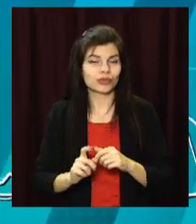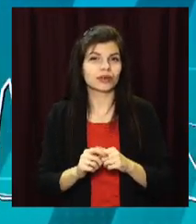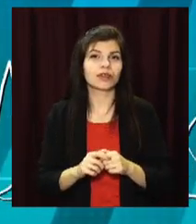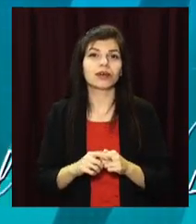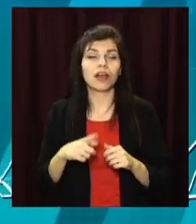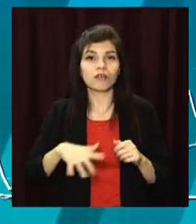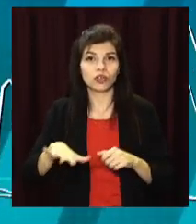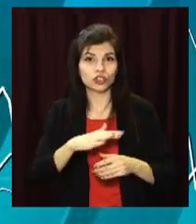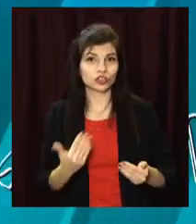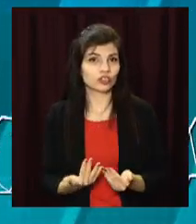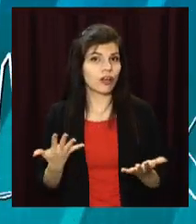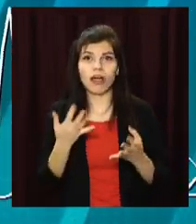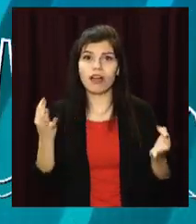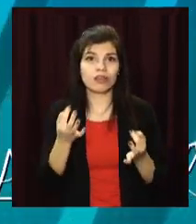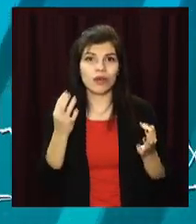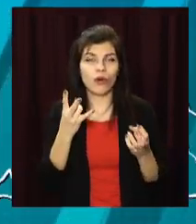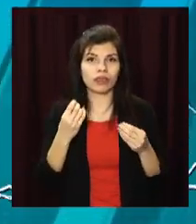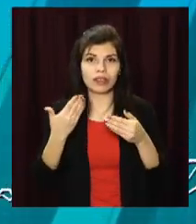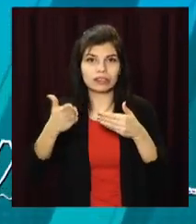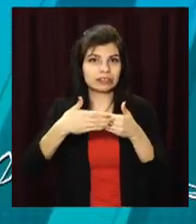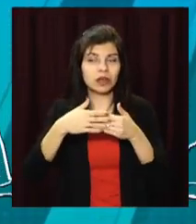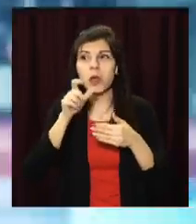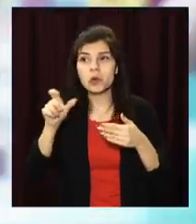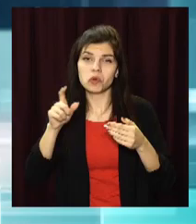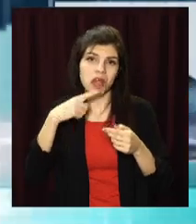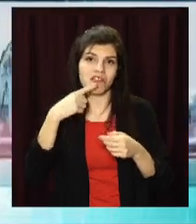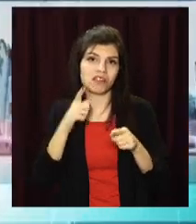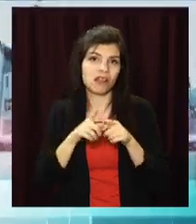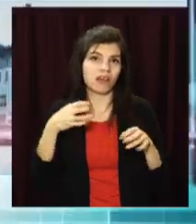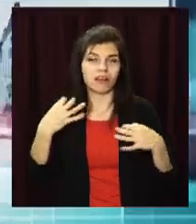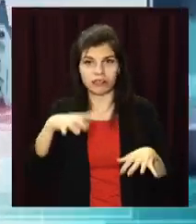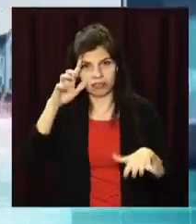кімнати, яка ніколи не закривалась. Ну, це зі слів мешканців.